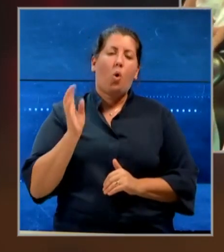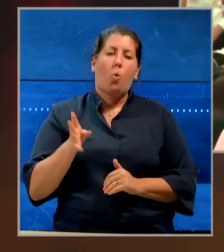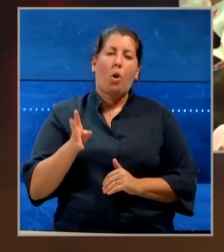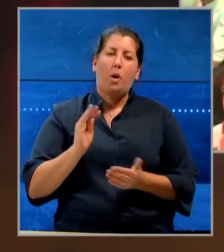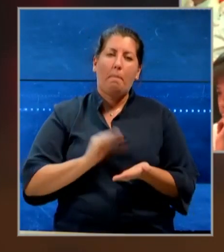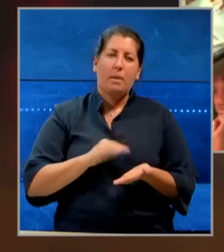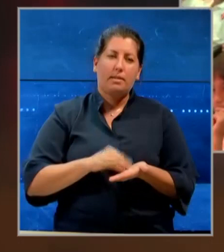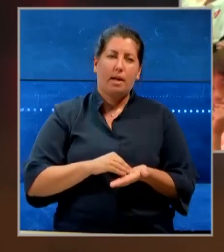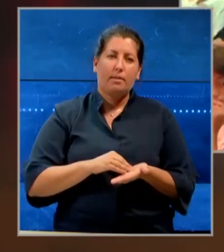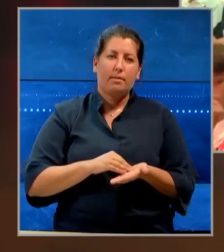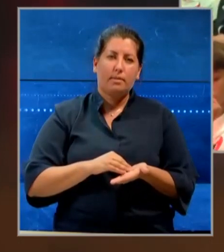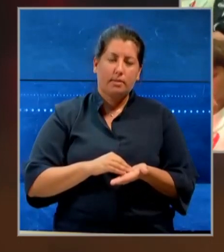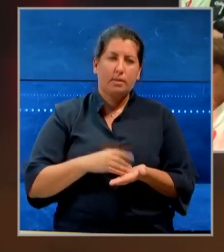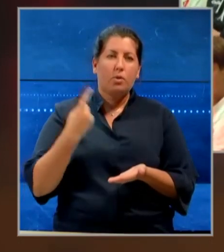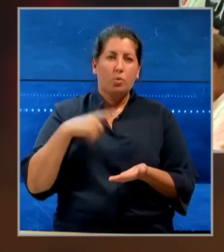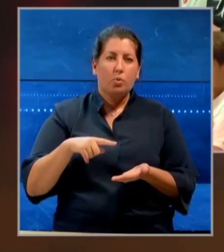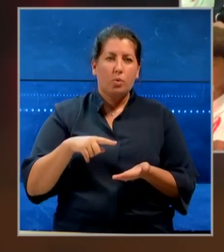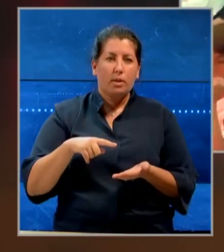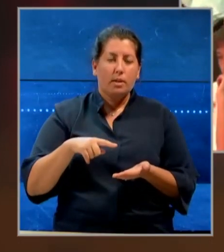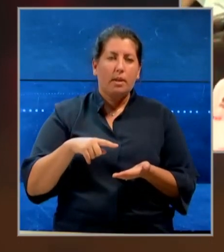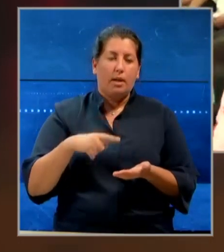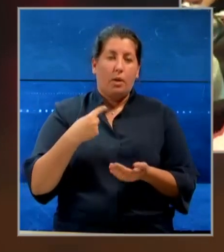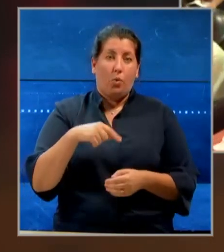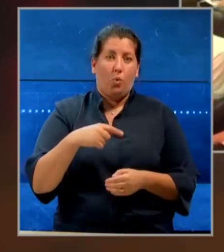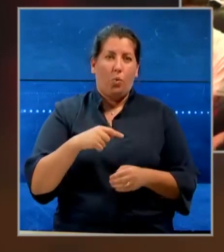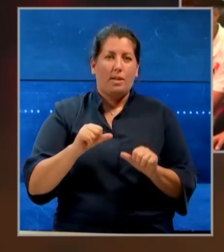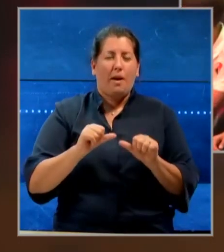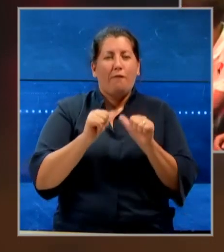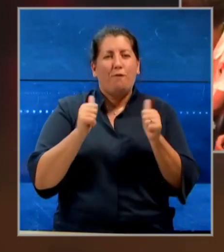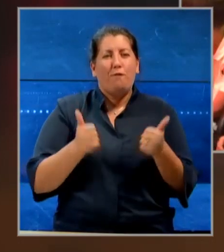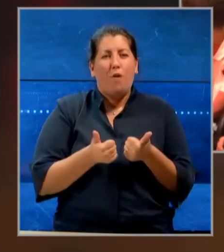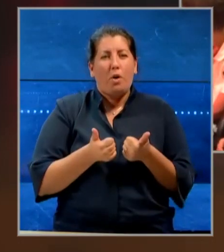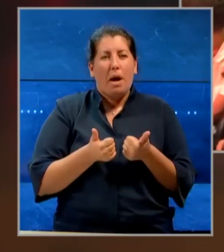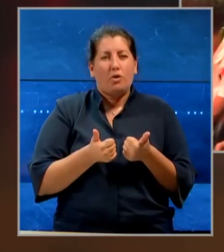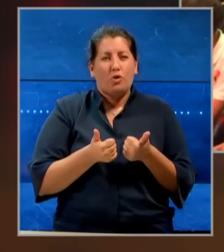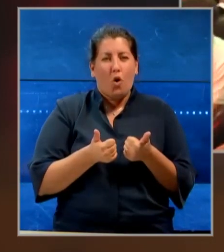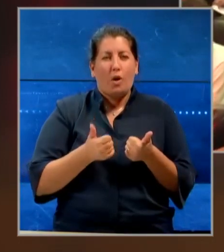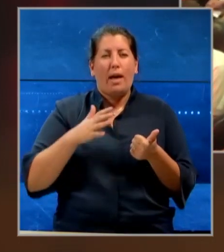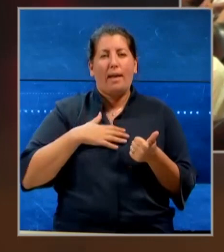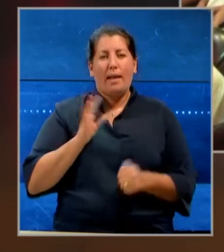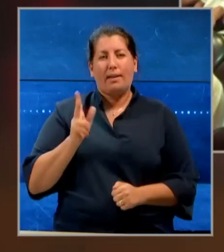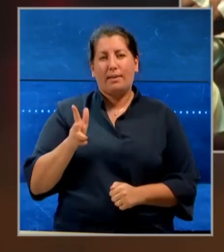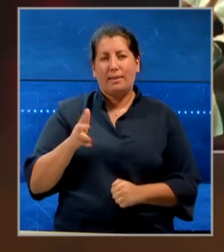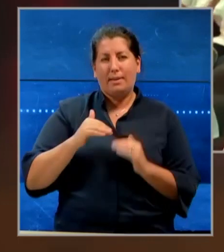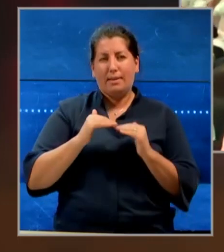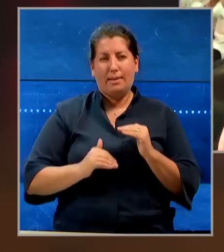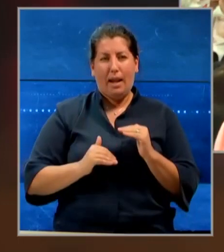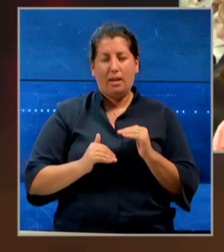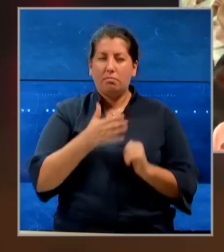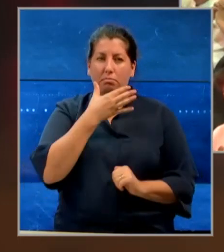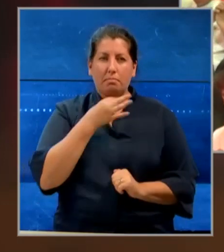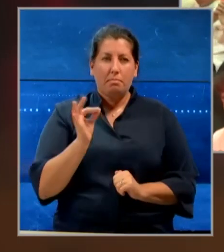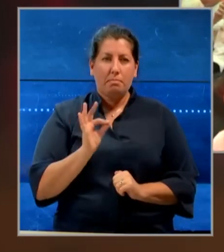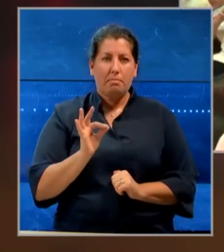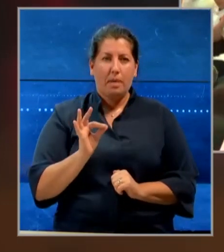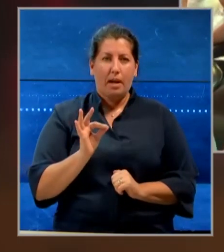di una vera e propria fase di formazione, una delle più importanti, questa dell'Under 13. Sì, penso proprio di sì, perché diciamo